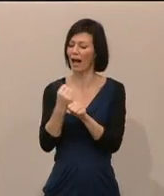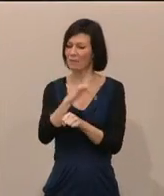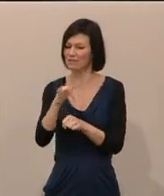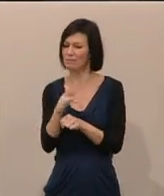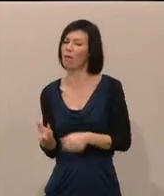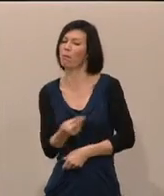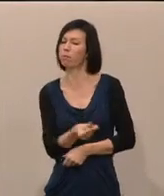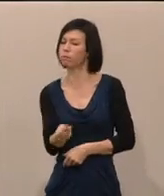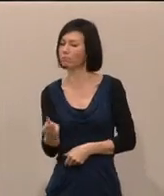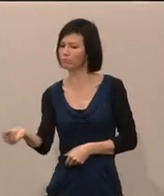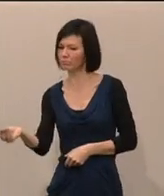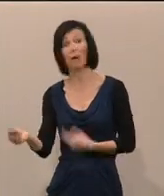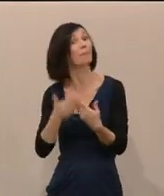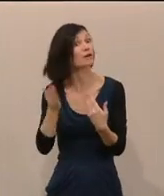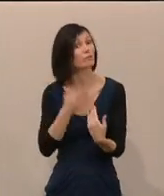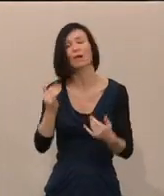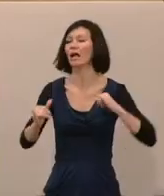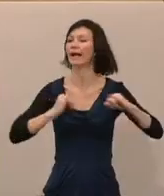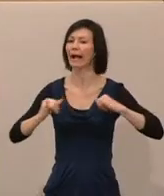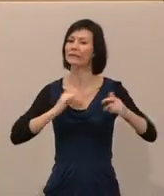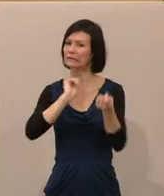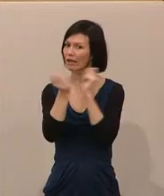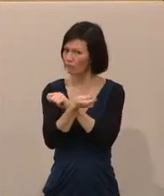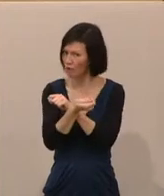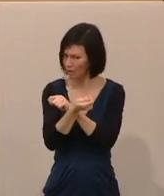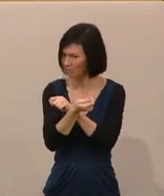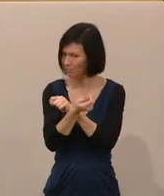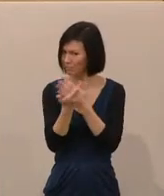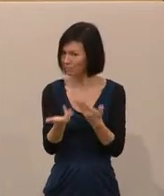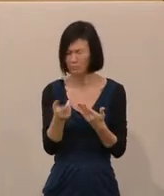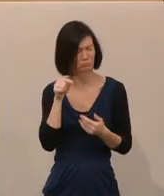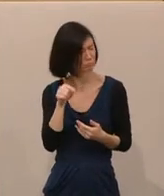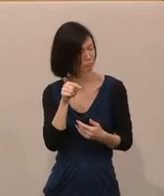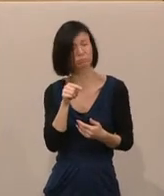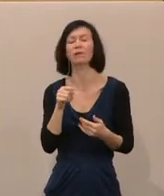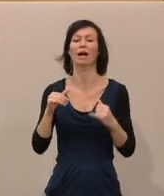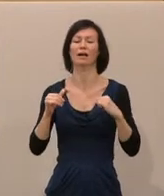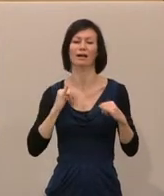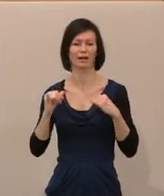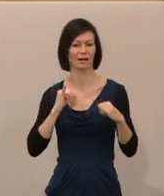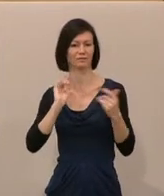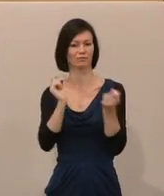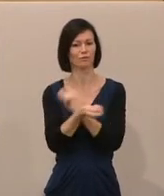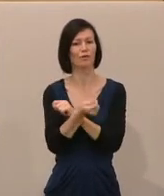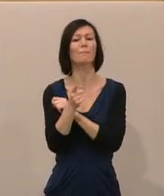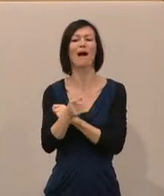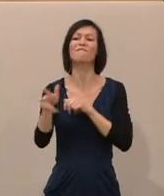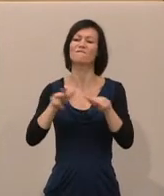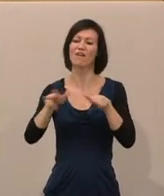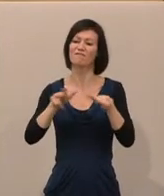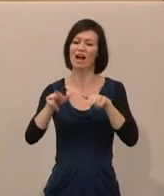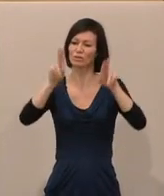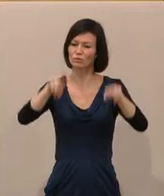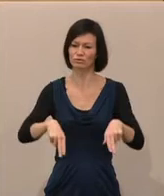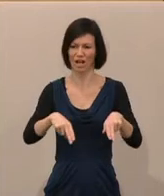Die Kassenreform. Im Rahmen der Kassenreform ist es zu einer brutalen Umfärbung des Verwaltungsrates gekommen